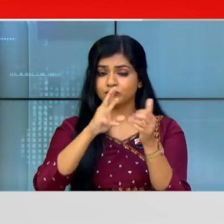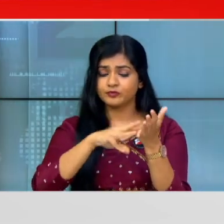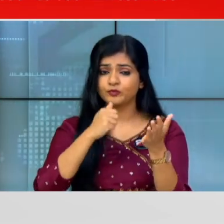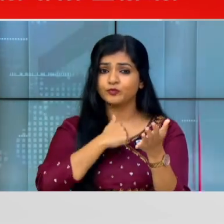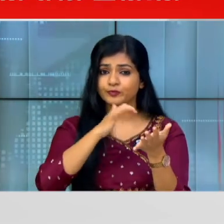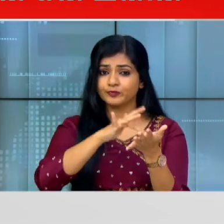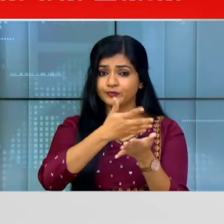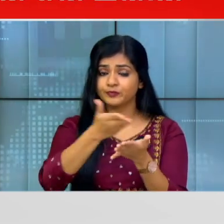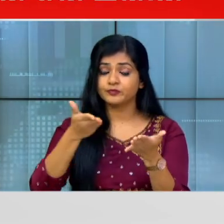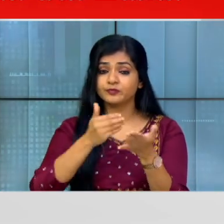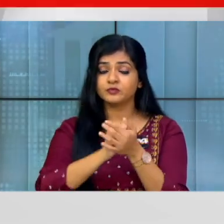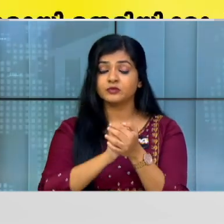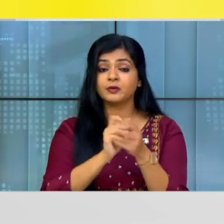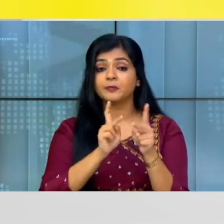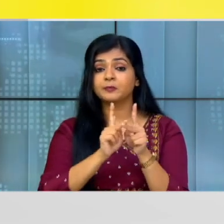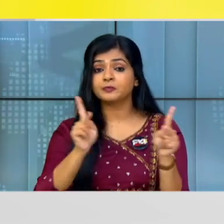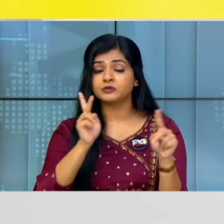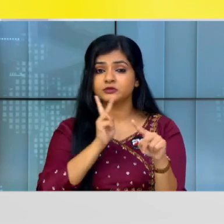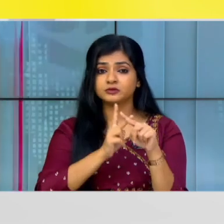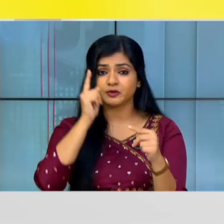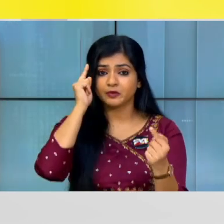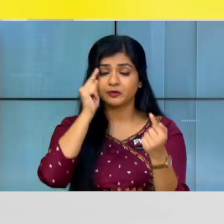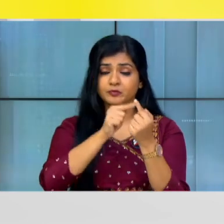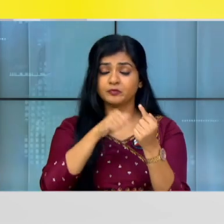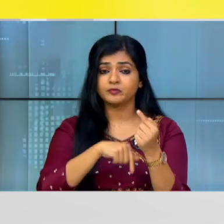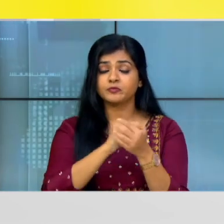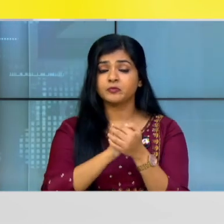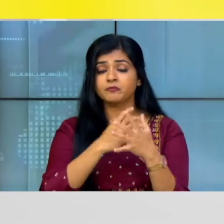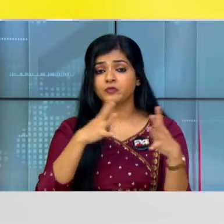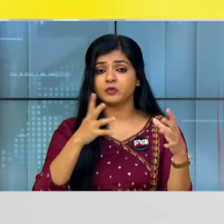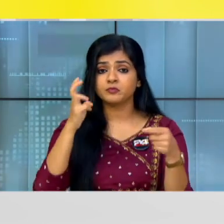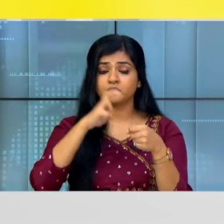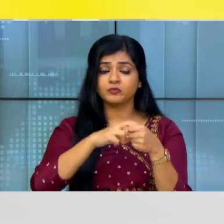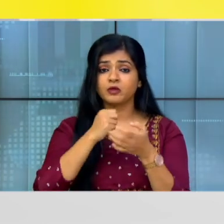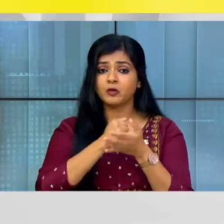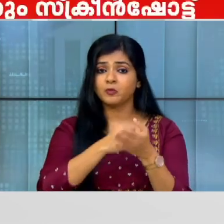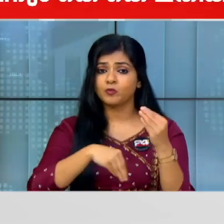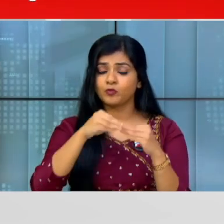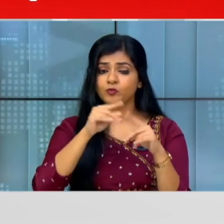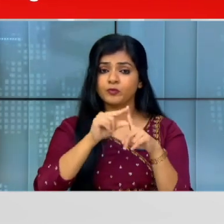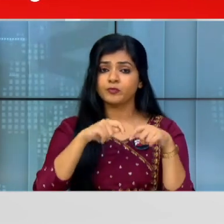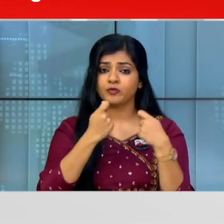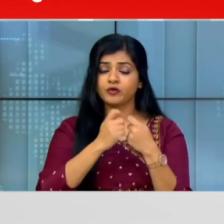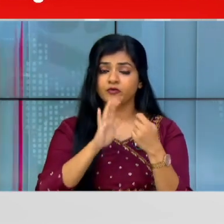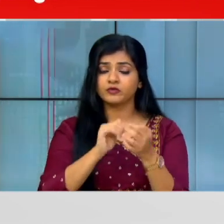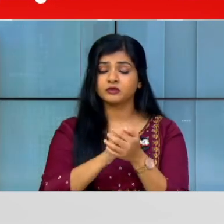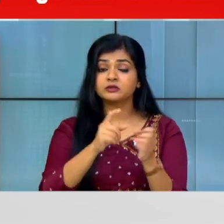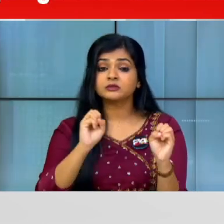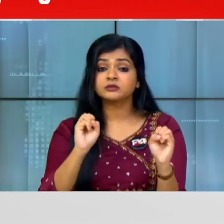ഈ സമാധാനം നിലനിർത്തുന്നതിന് വലിയ രൂപത്തിലേക്കുള്ള ഇടപെടലാണ് പാർട്ടി നടത്തിക്കൊണ്ടിരിക്കുന്നത്. എവിടുന്ന് സോഴ്സ്